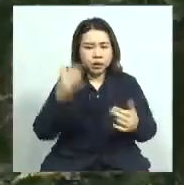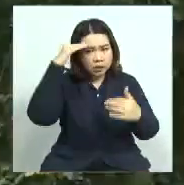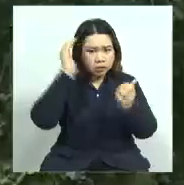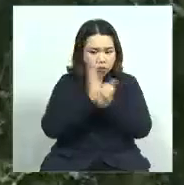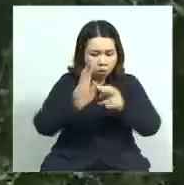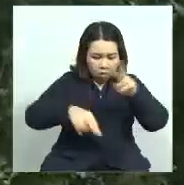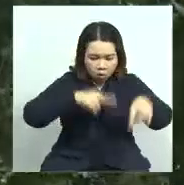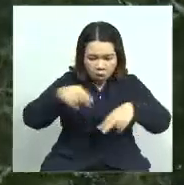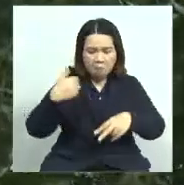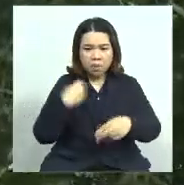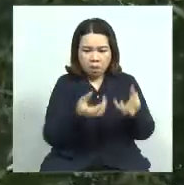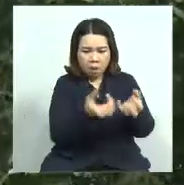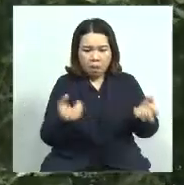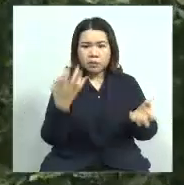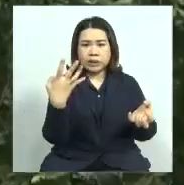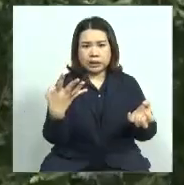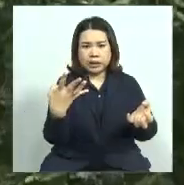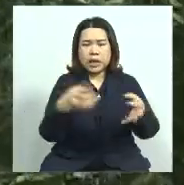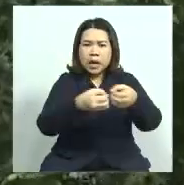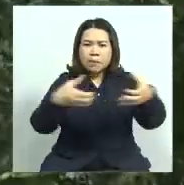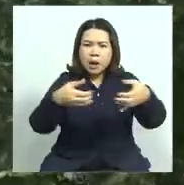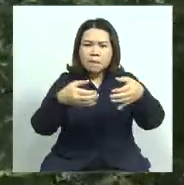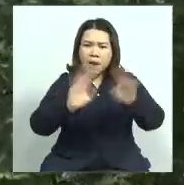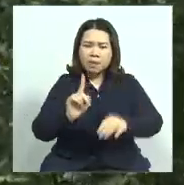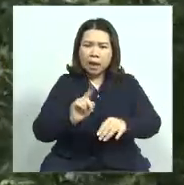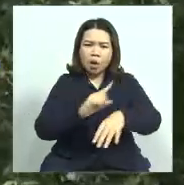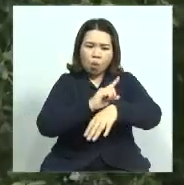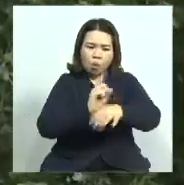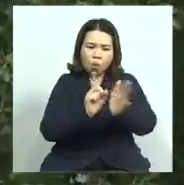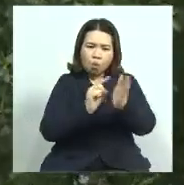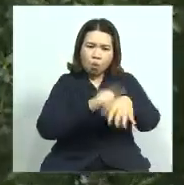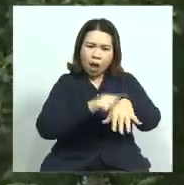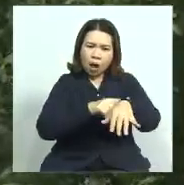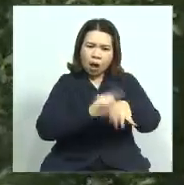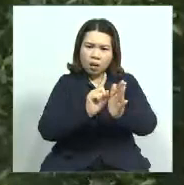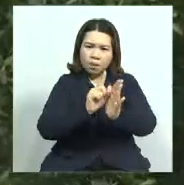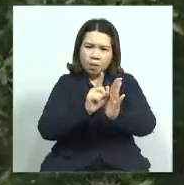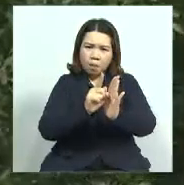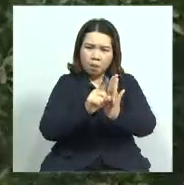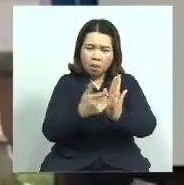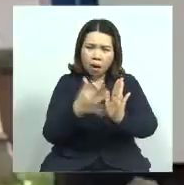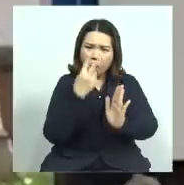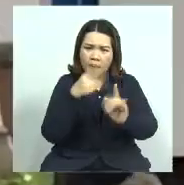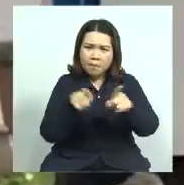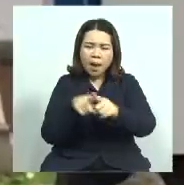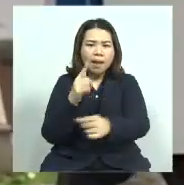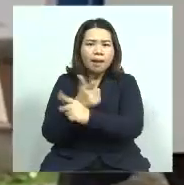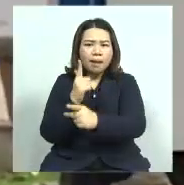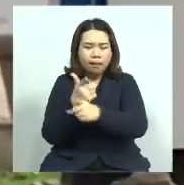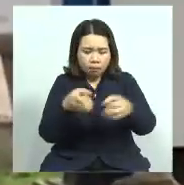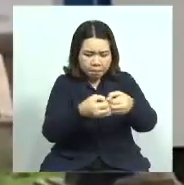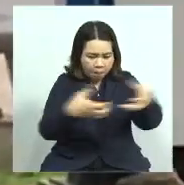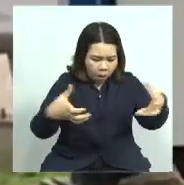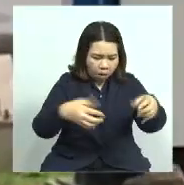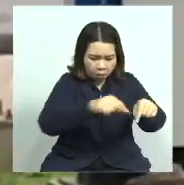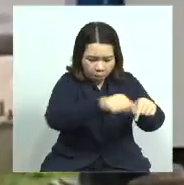อบพบระเบิดทั้ง4ลูกนะครับเป็นระเบิดแบบตั้งเวลาชนิดแสวงเครื่องเนื่องจากว่าพบเศษลูกเหล็กในพื้นที่เกิดเ